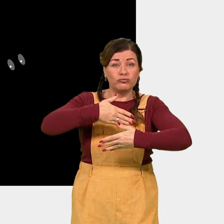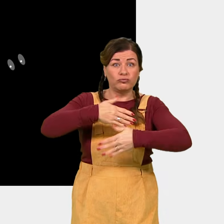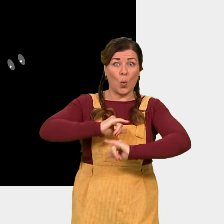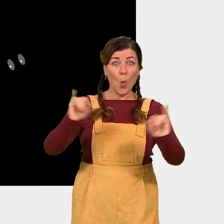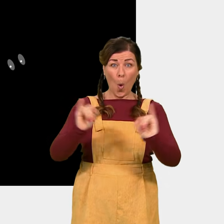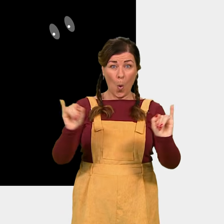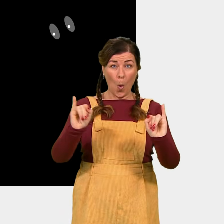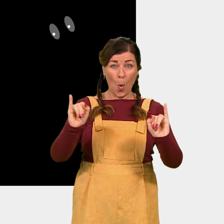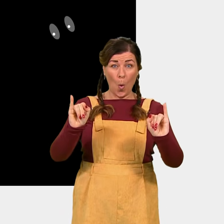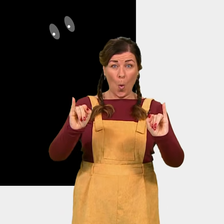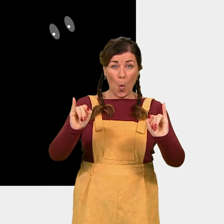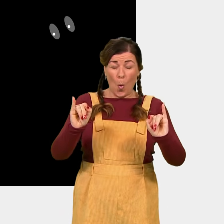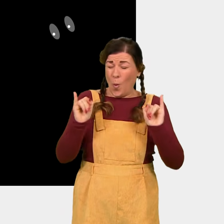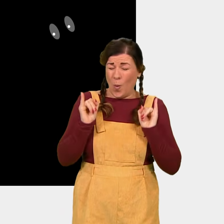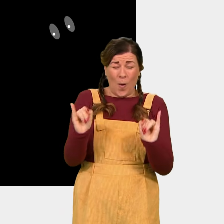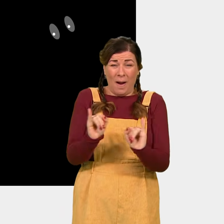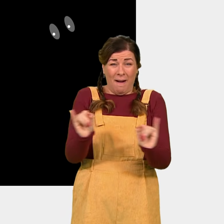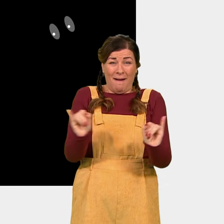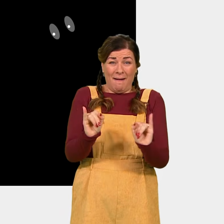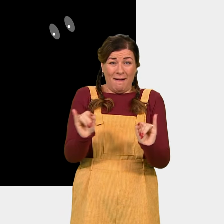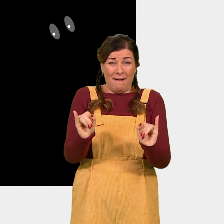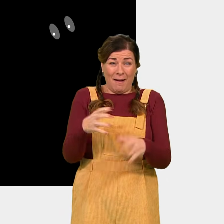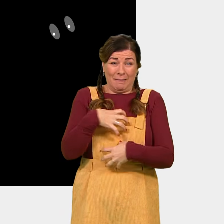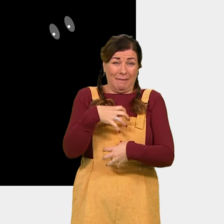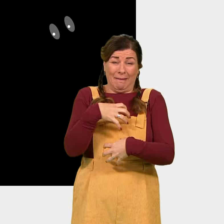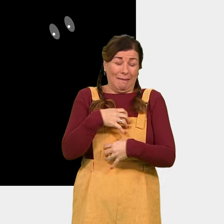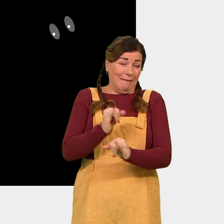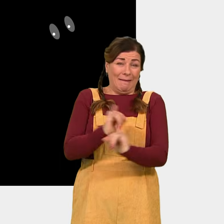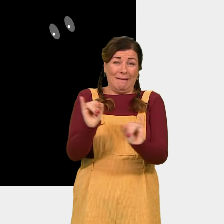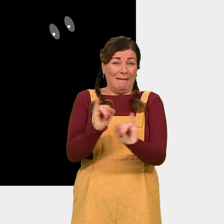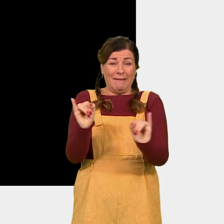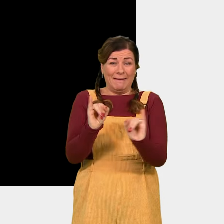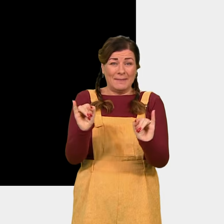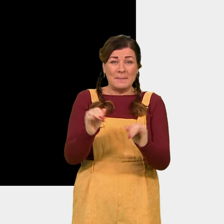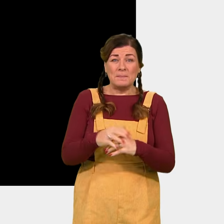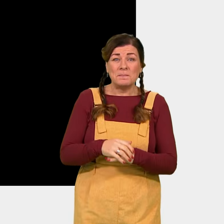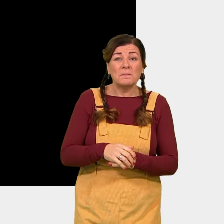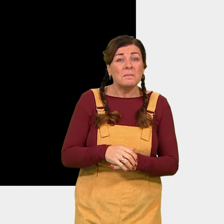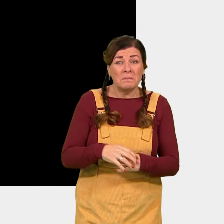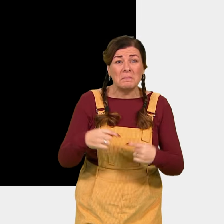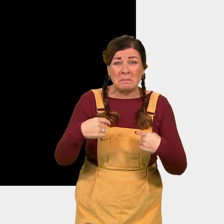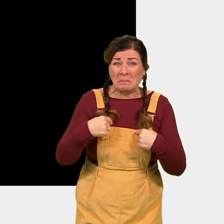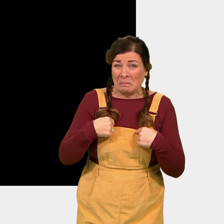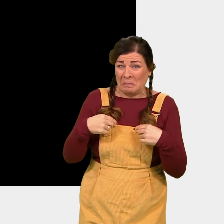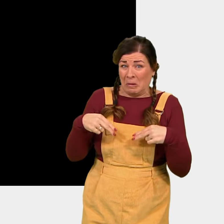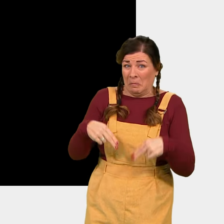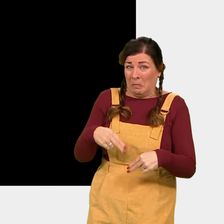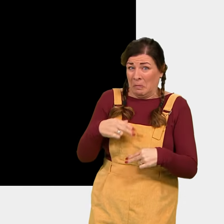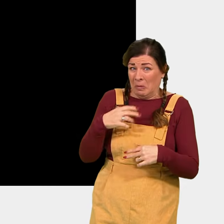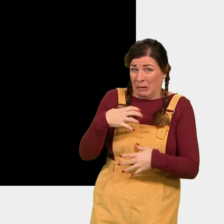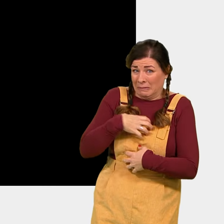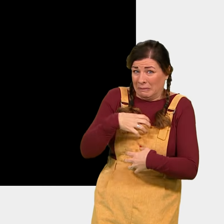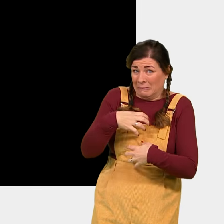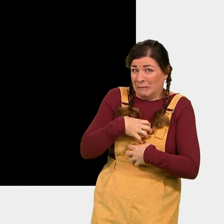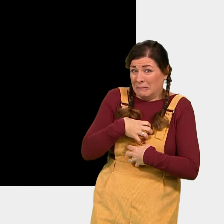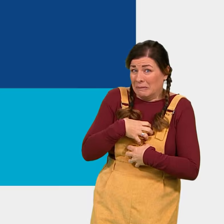he cyw. O na! Gwaeddodd pawb. Mae gen i ofn y tywyllwch,